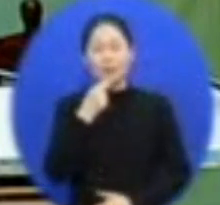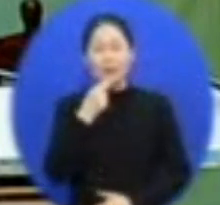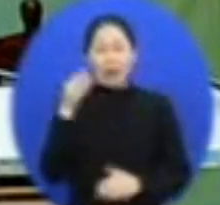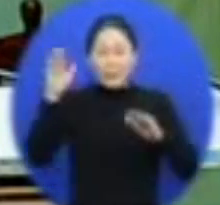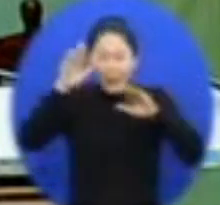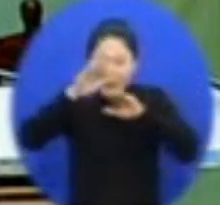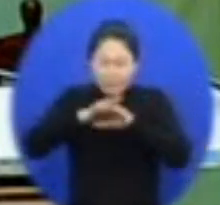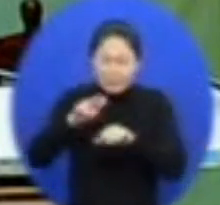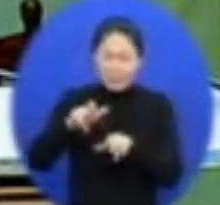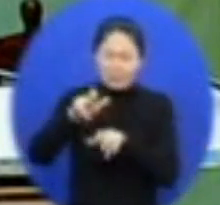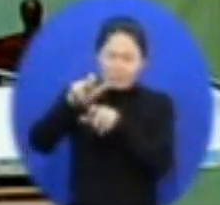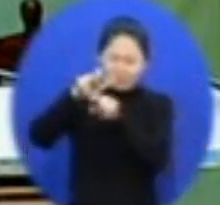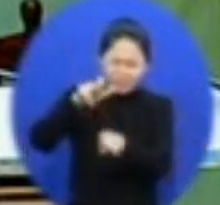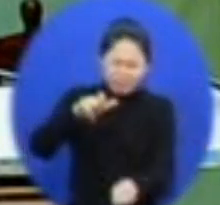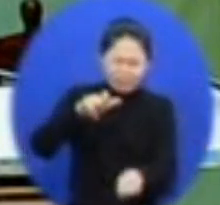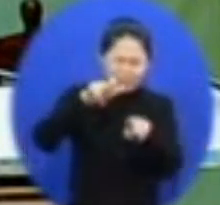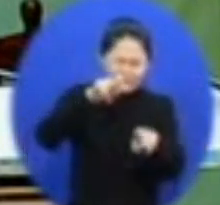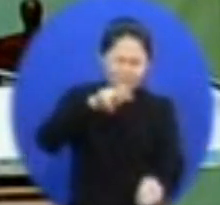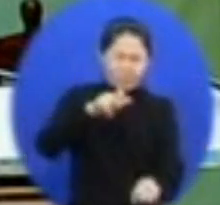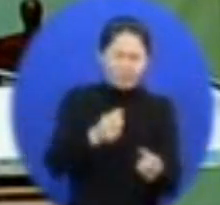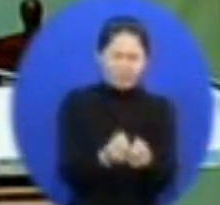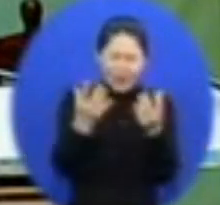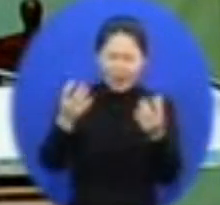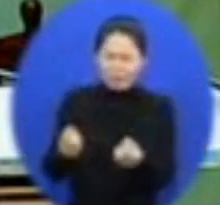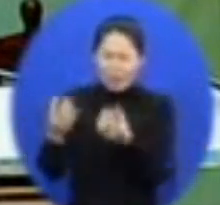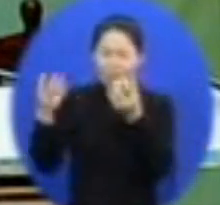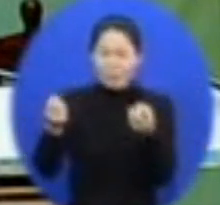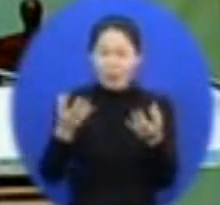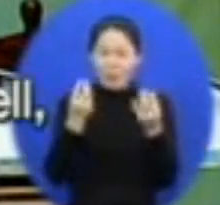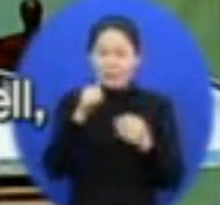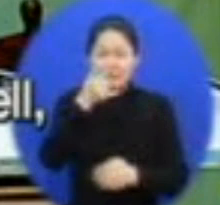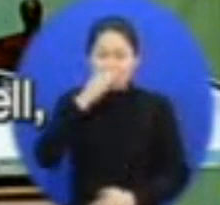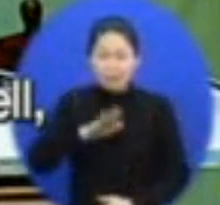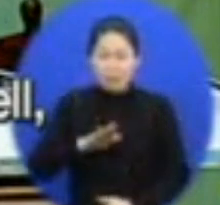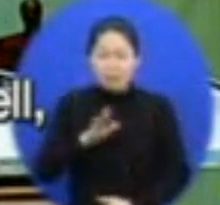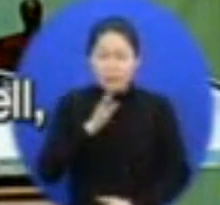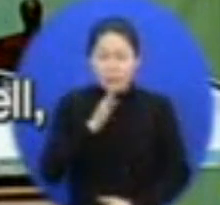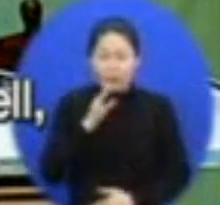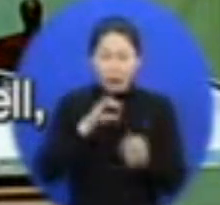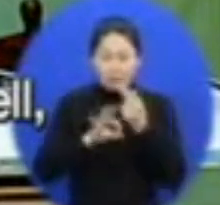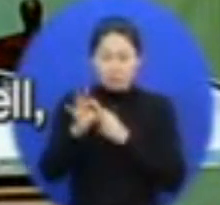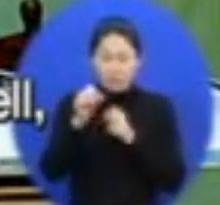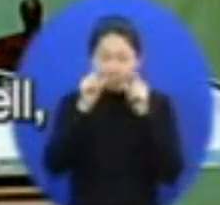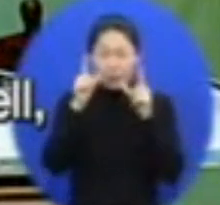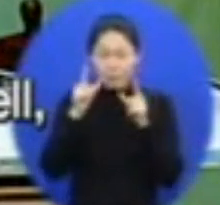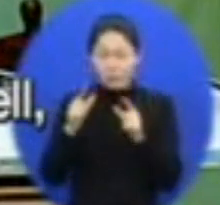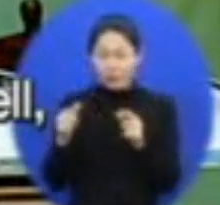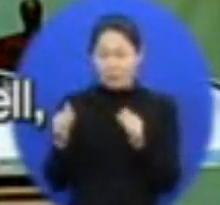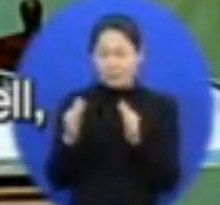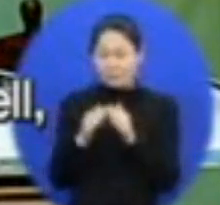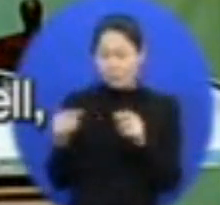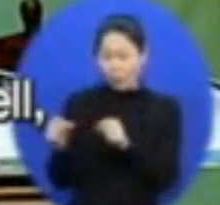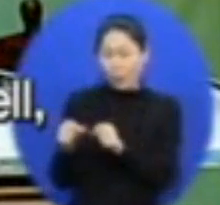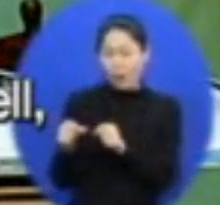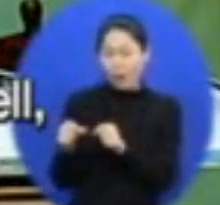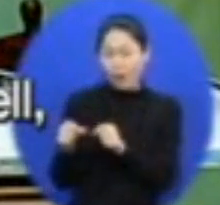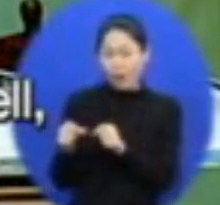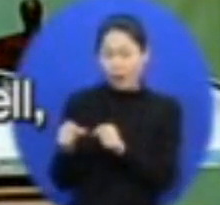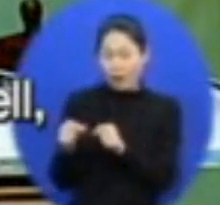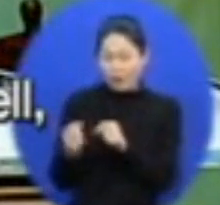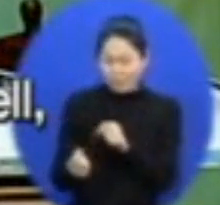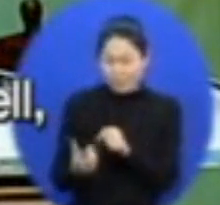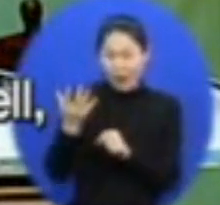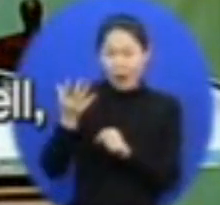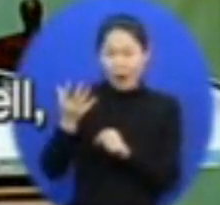일어나는데 심지어 아침에 일어나보면 바로 집 옆에서 폭탄이 터져서 집도 약간 손상이 달